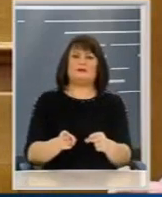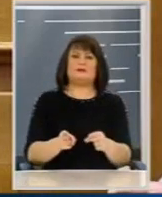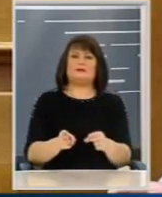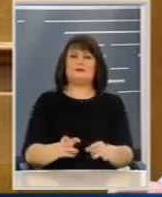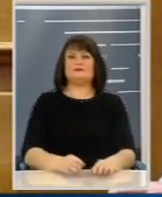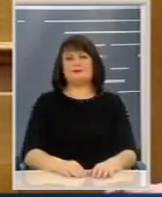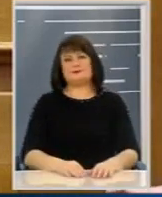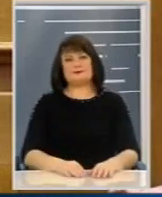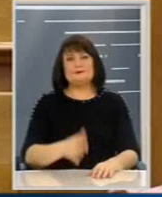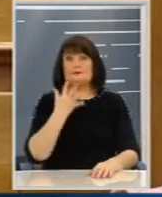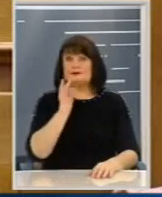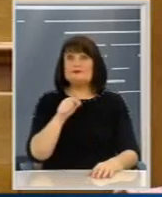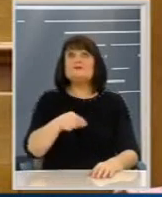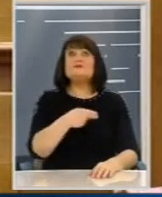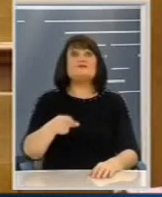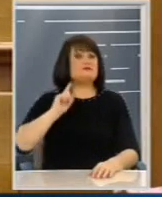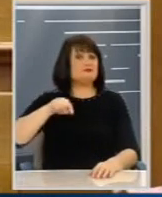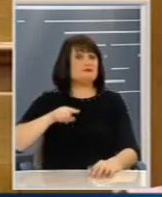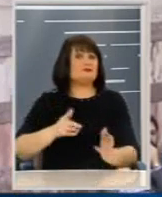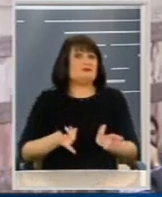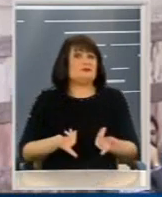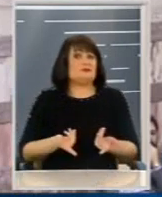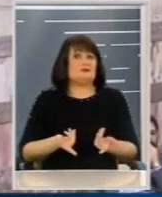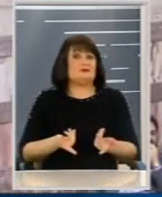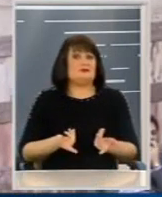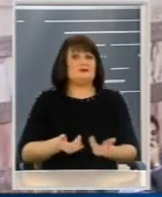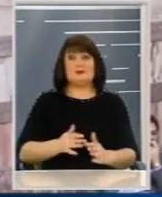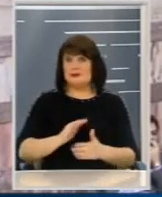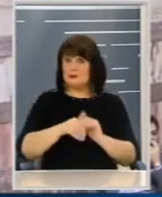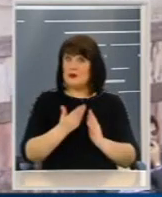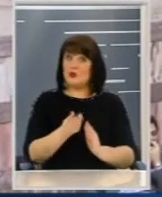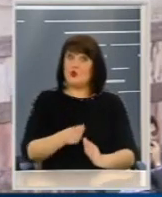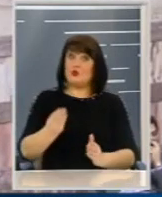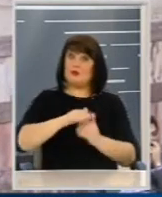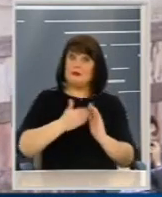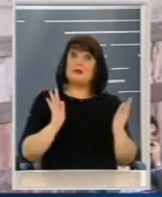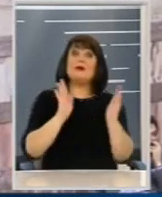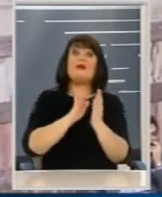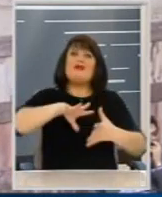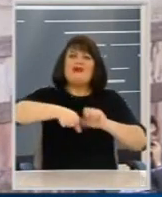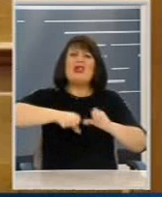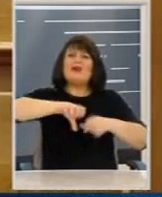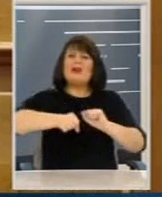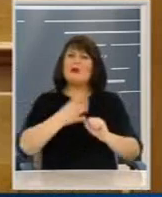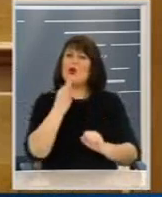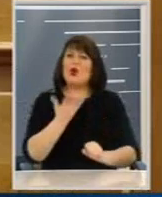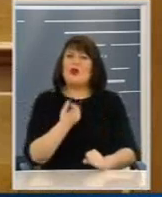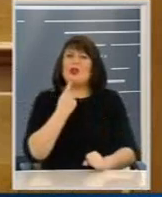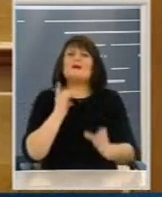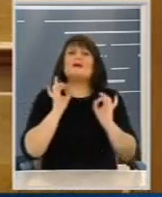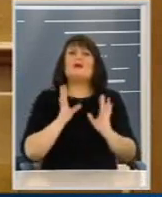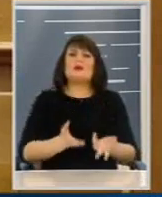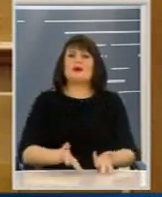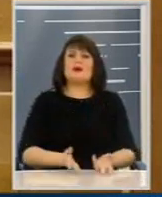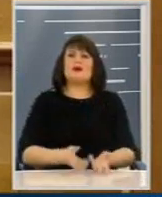Γιατί λοιπόν δεν ασχολείστε με αυτό το θέμα? Γιατί, αφού σας ενδιαφέρει τόσο πολύ η αντιμετώπιση της βίας, γιατί δεν